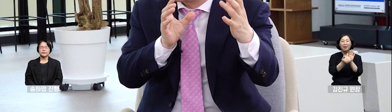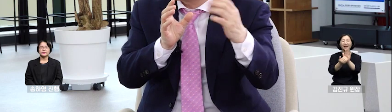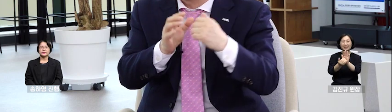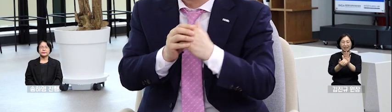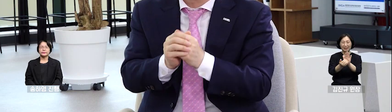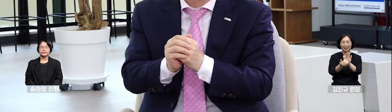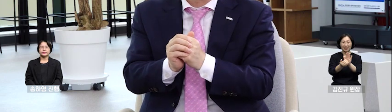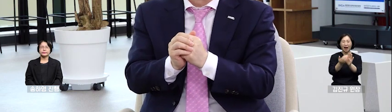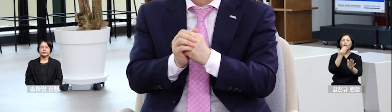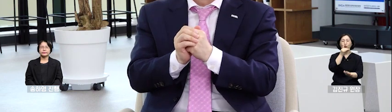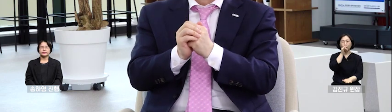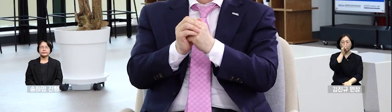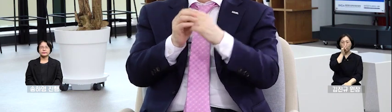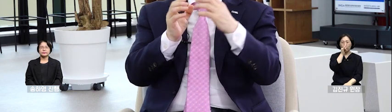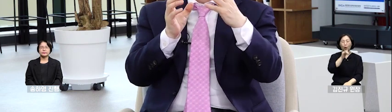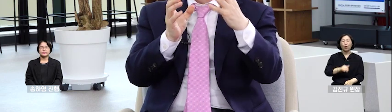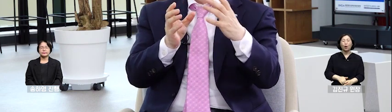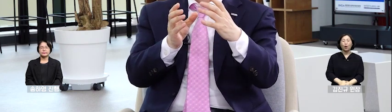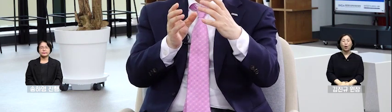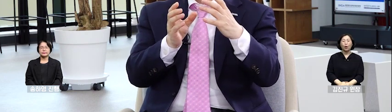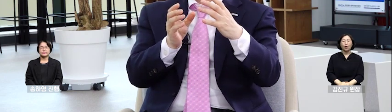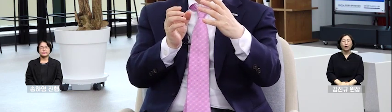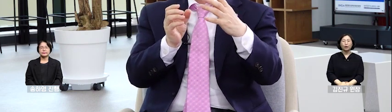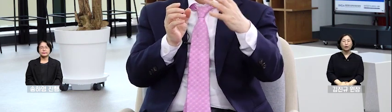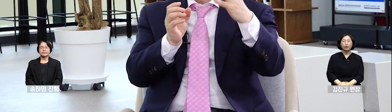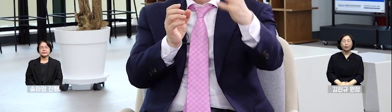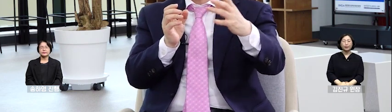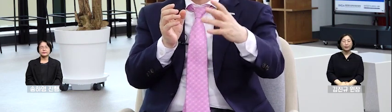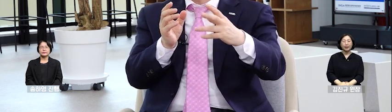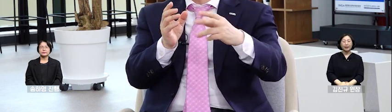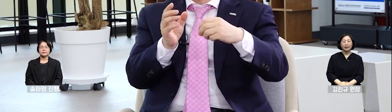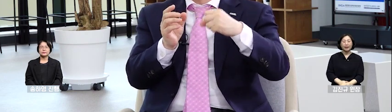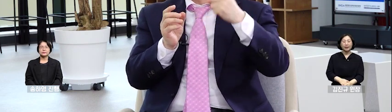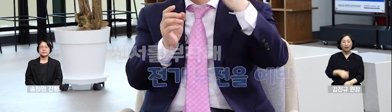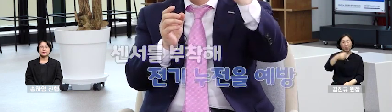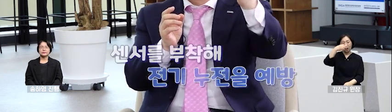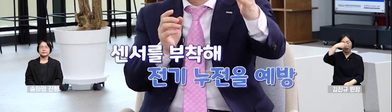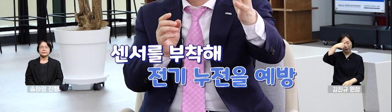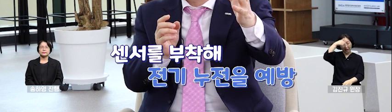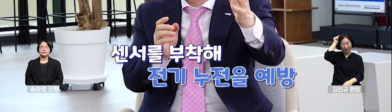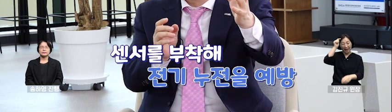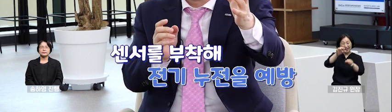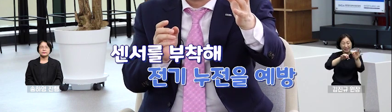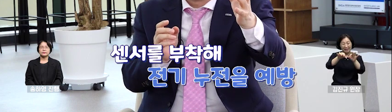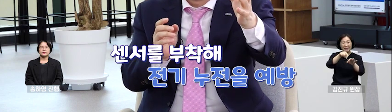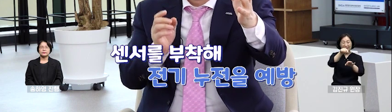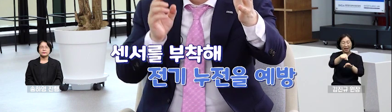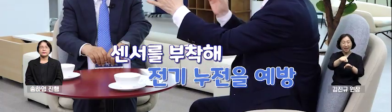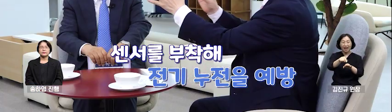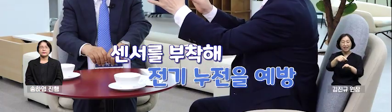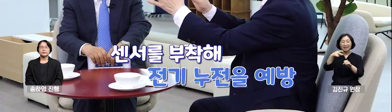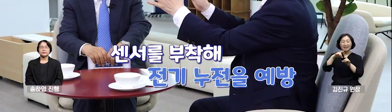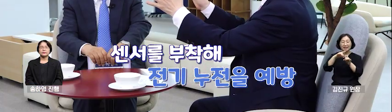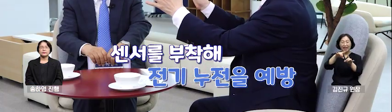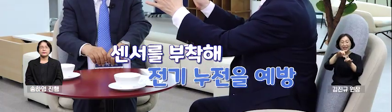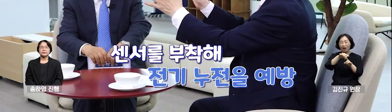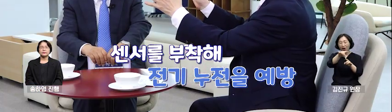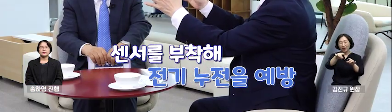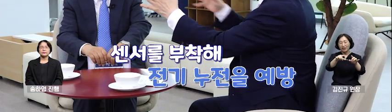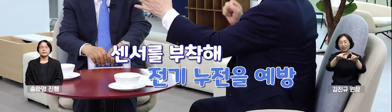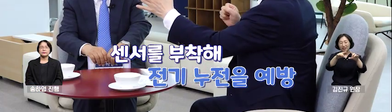기업이 있어서 2호 id 입니다 그래서 전통시장에 이 센서를 부착해 놓으면 누전